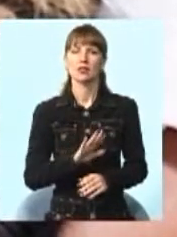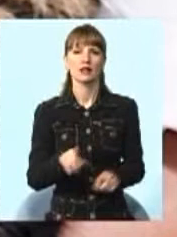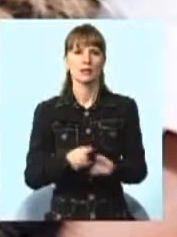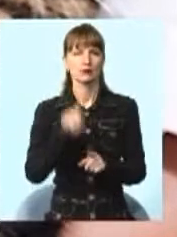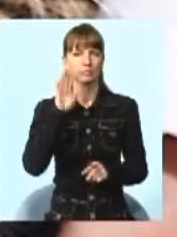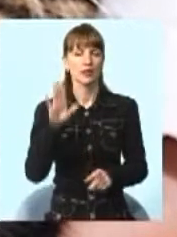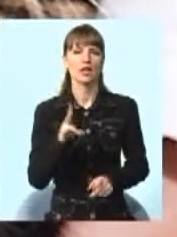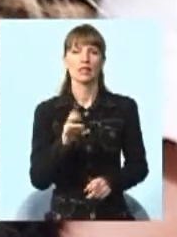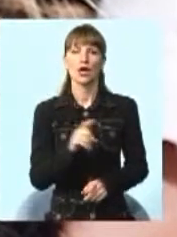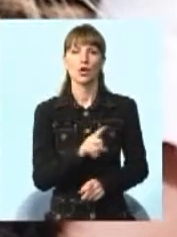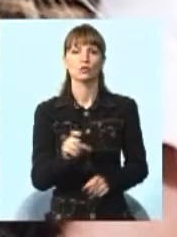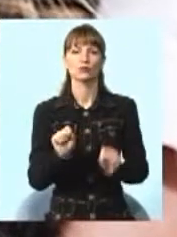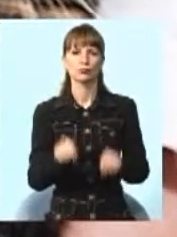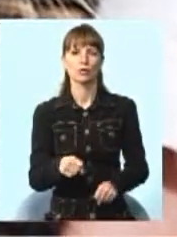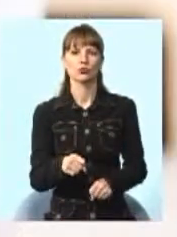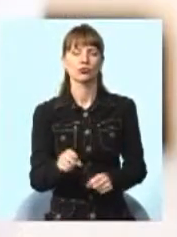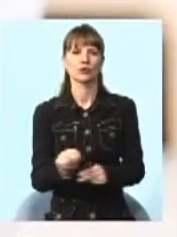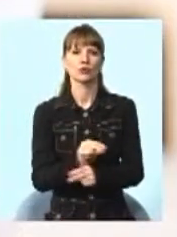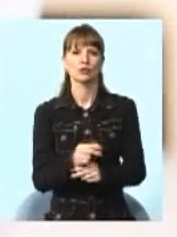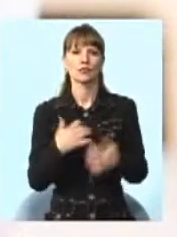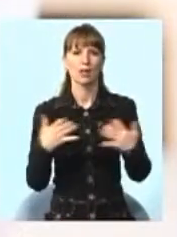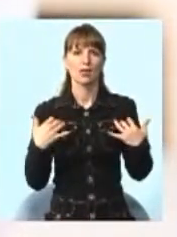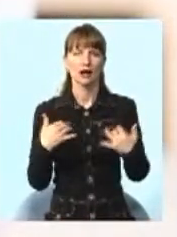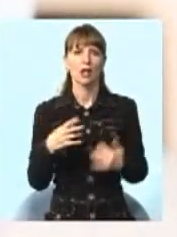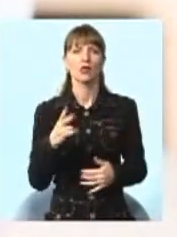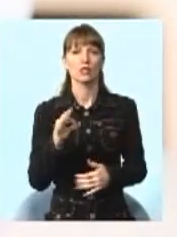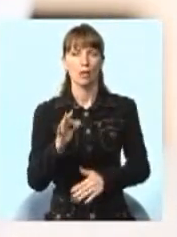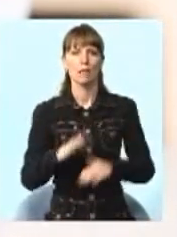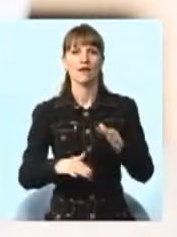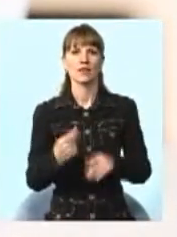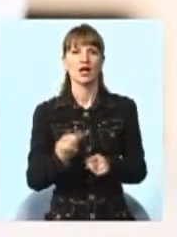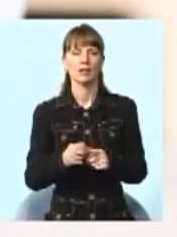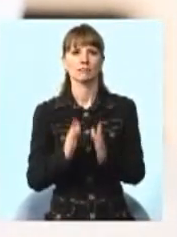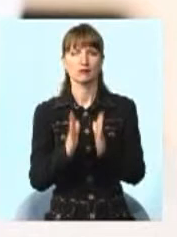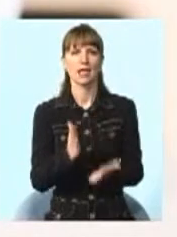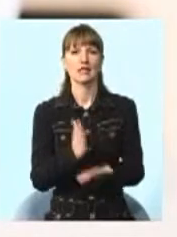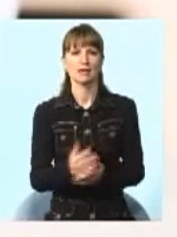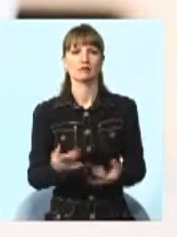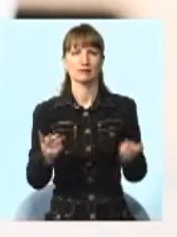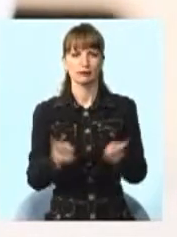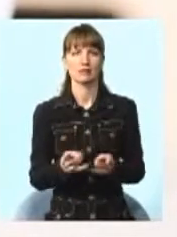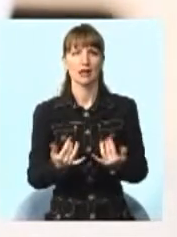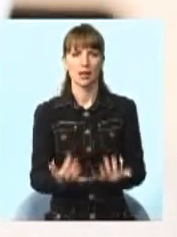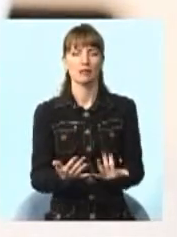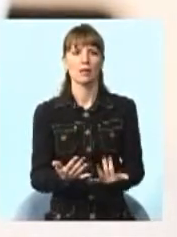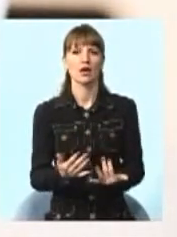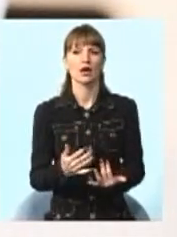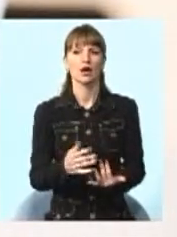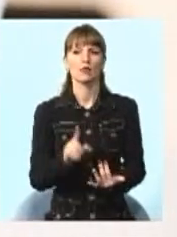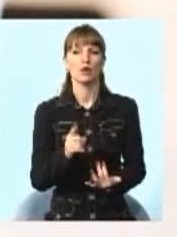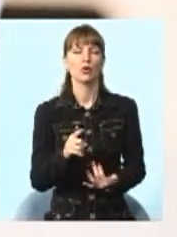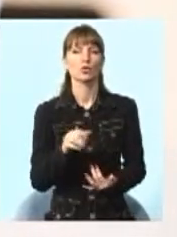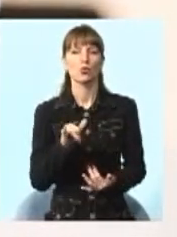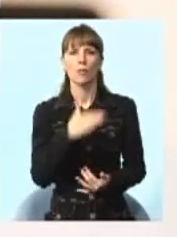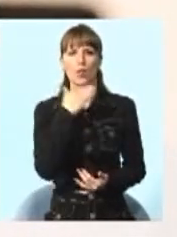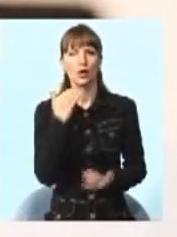під силу надавати медичну допомогу тваринам. Але попри все, фахівці цієї галузі є затребуваними, оскільки чи не в кожного вдома живе